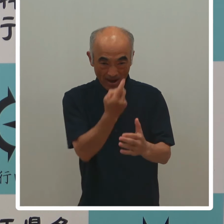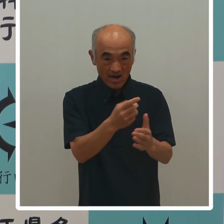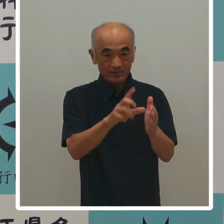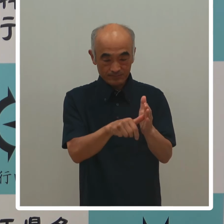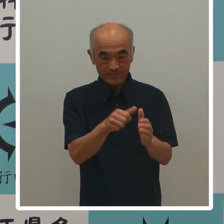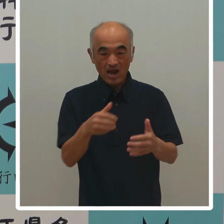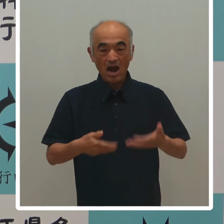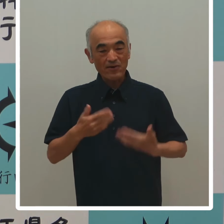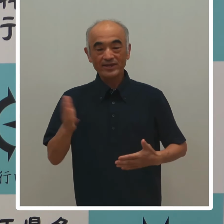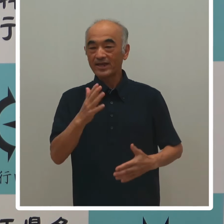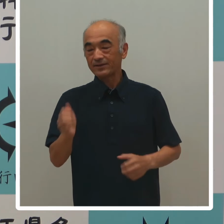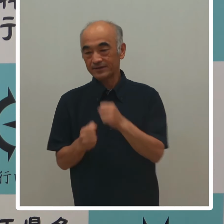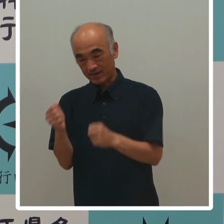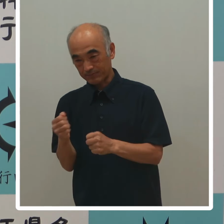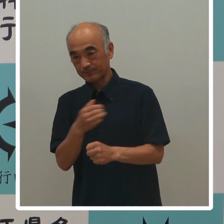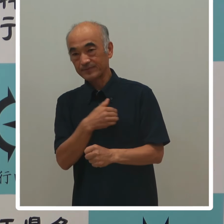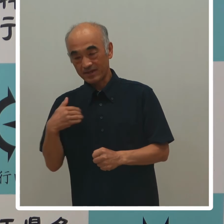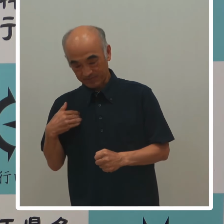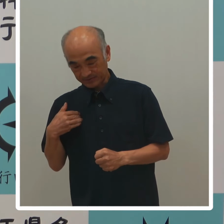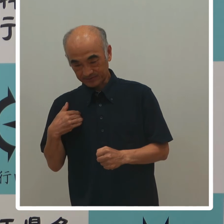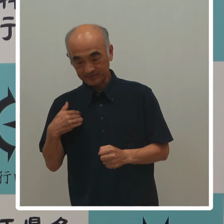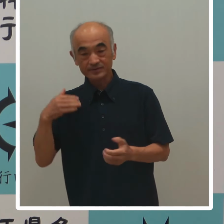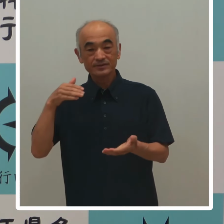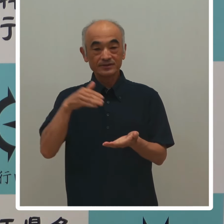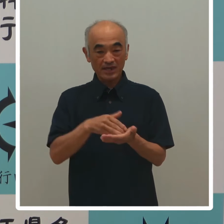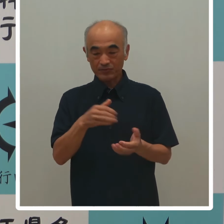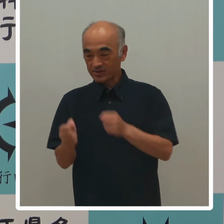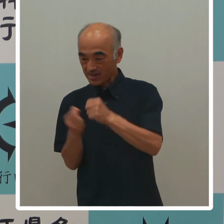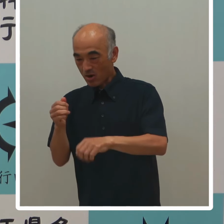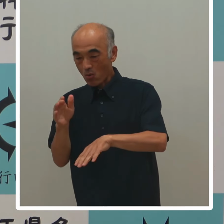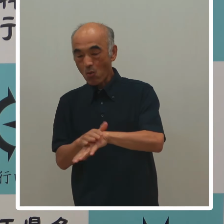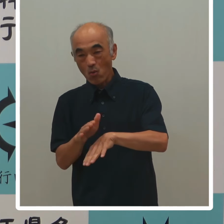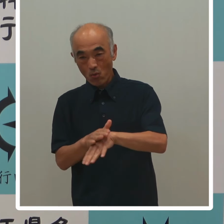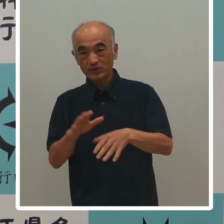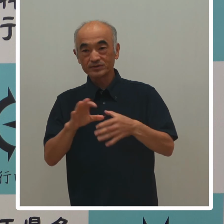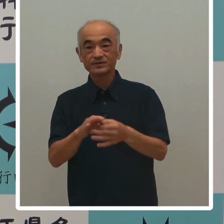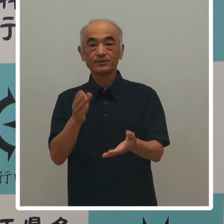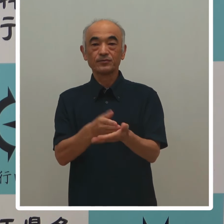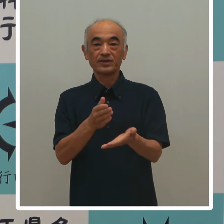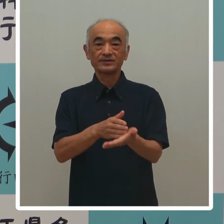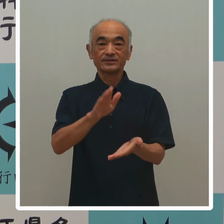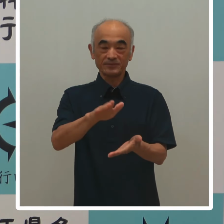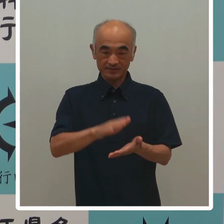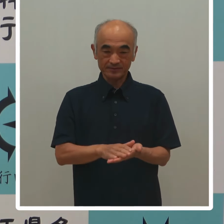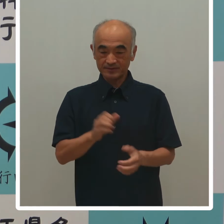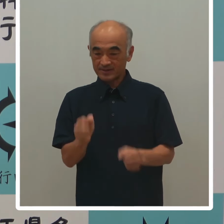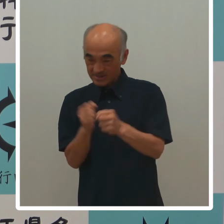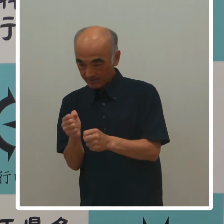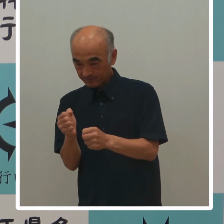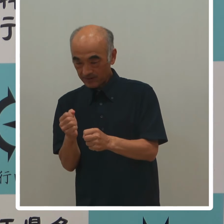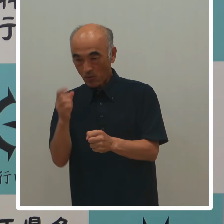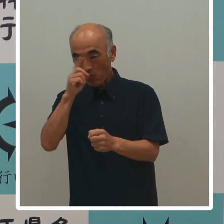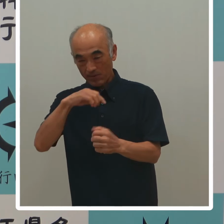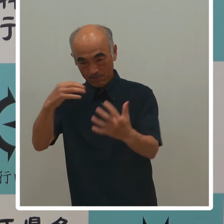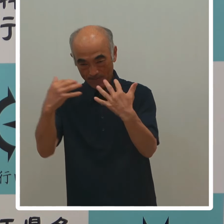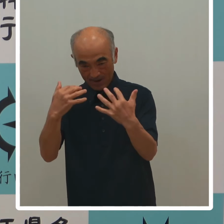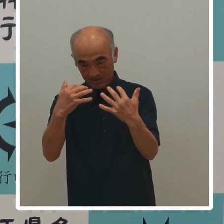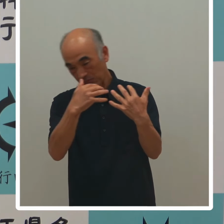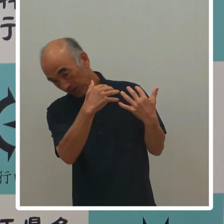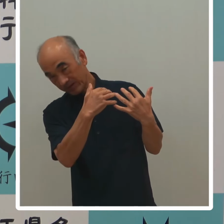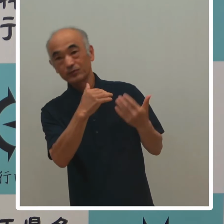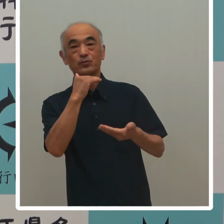。最後に避難方法についてお話をします。避難とは難を避